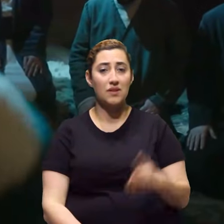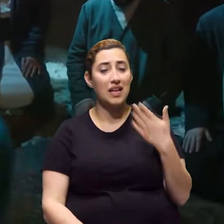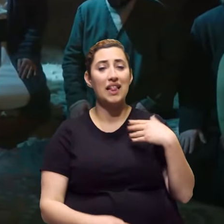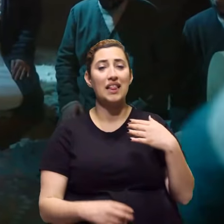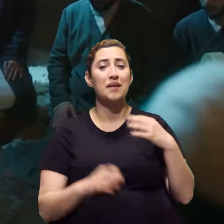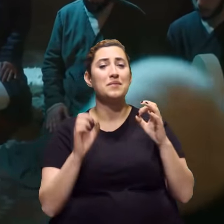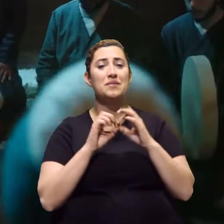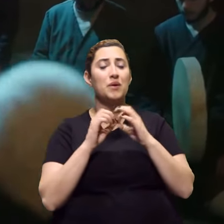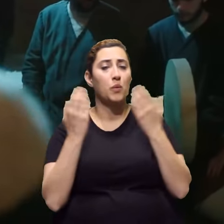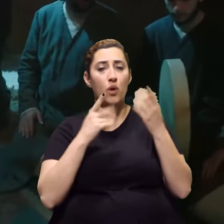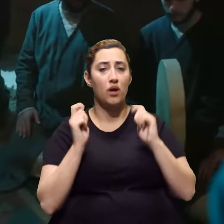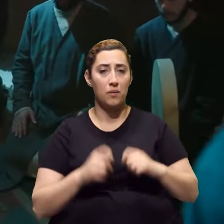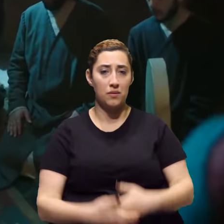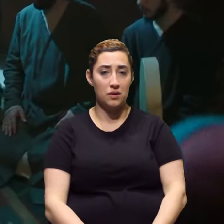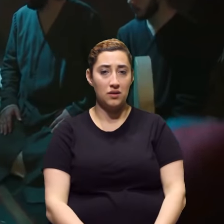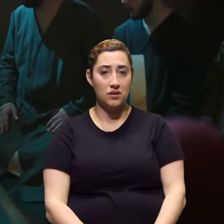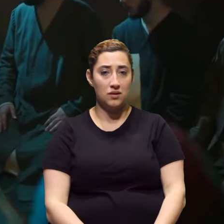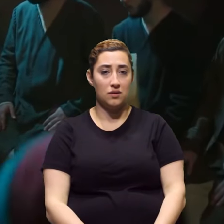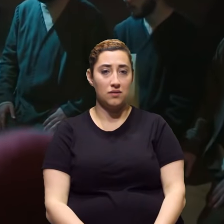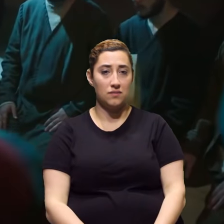ya hazreti.